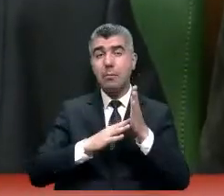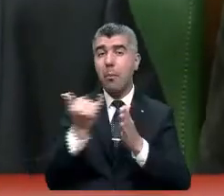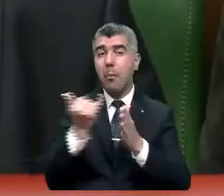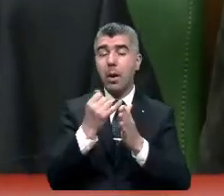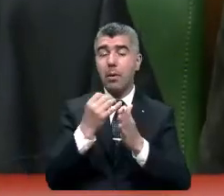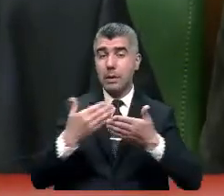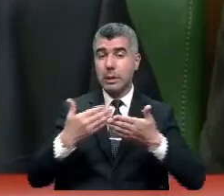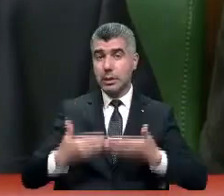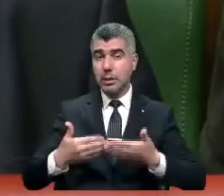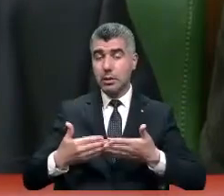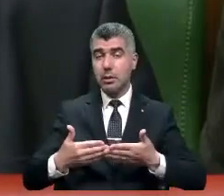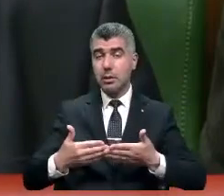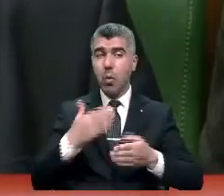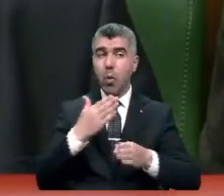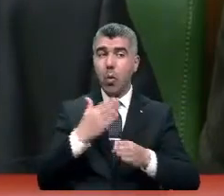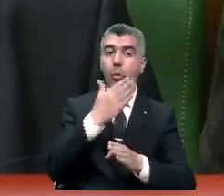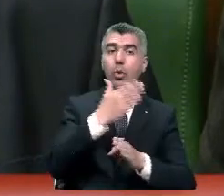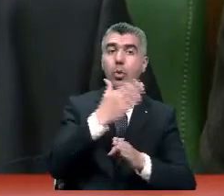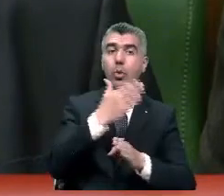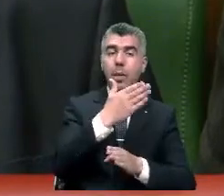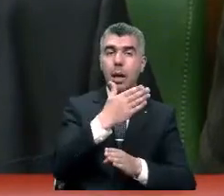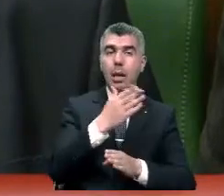على مدى المتوسط والبعيد،